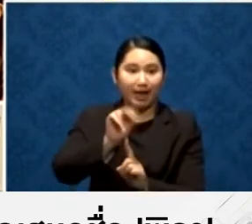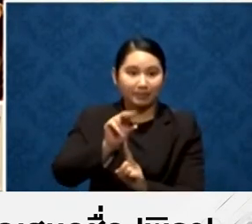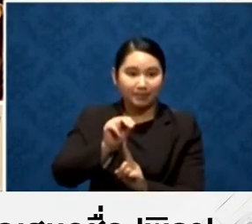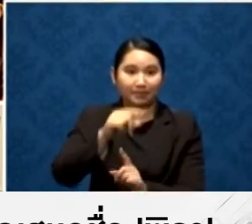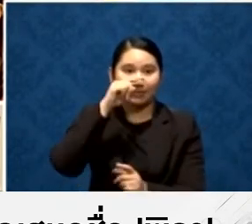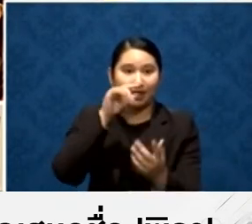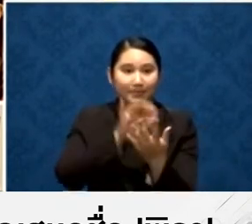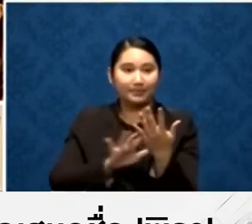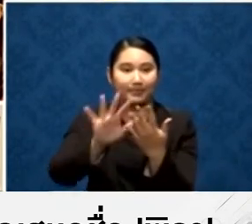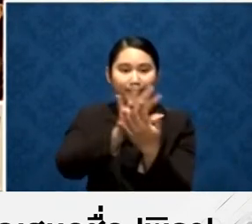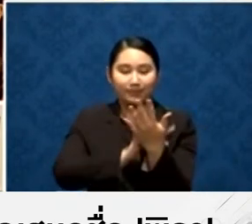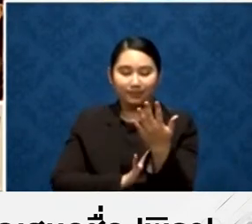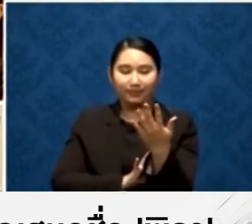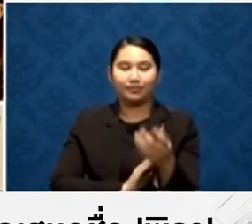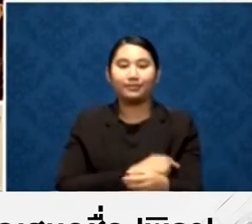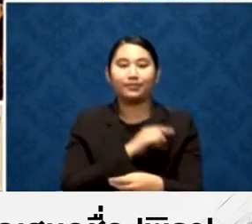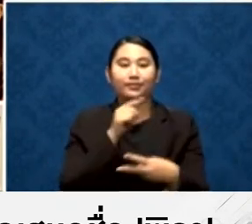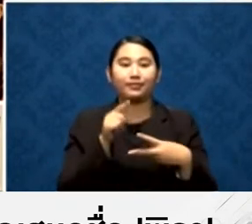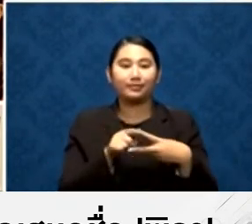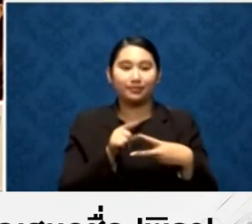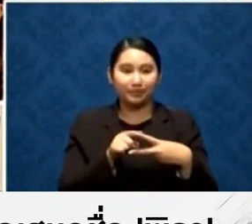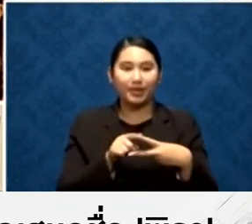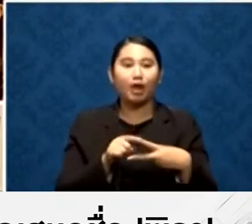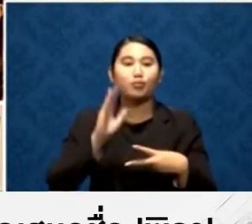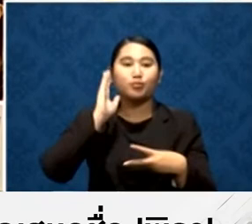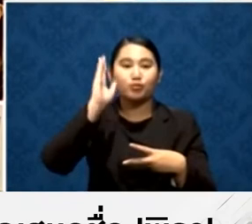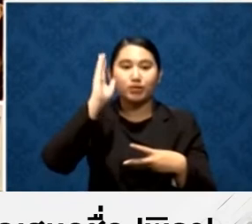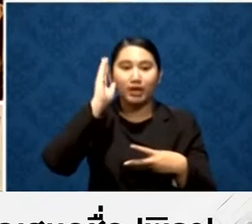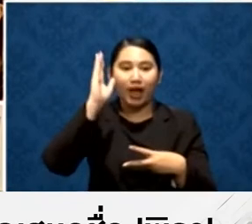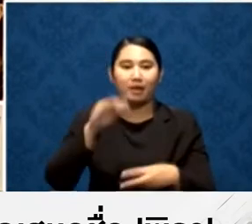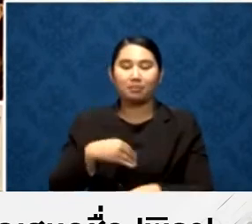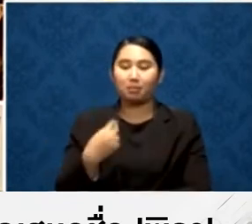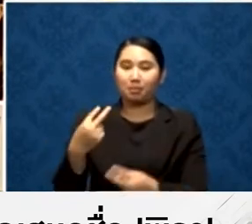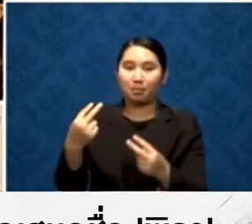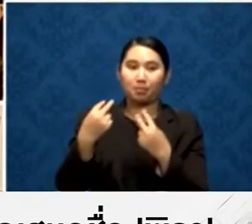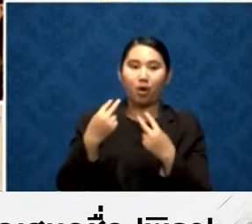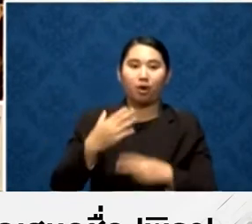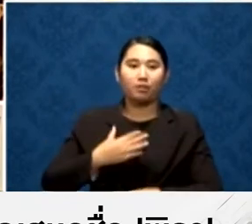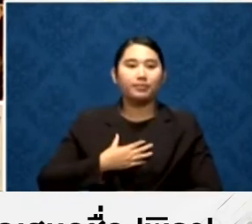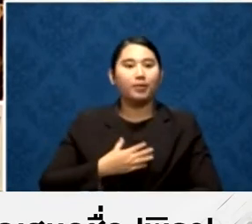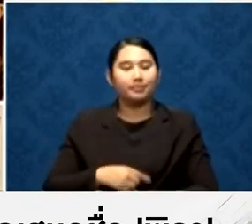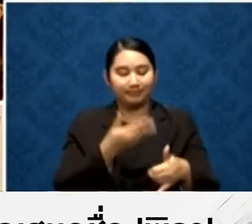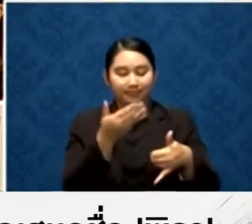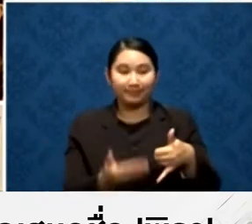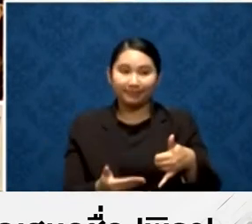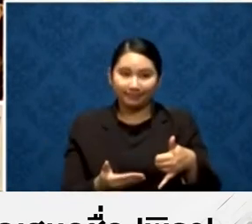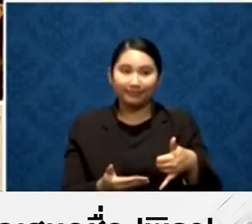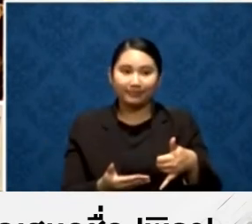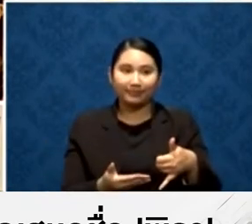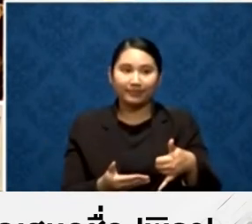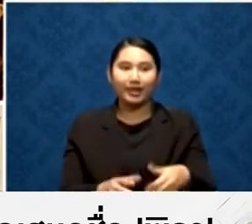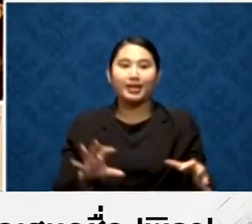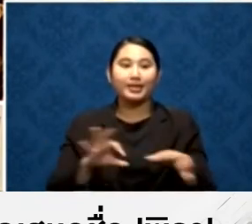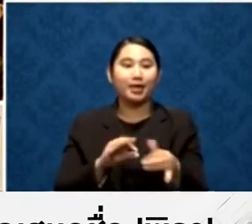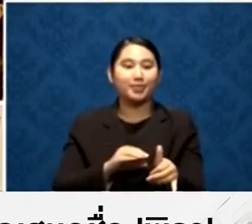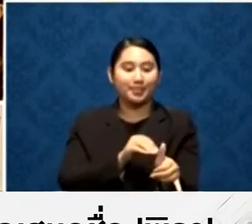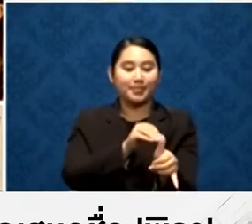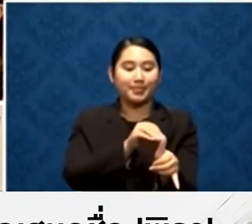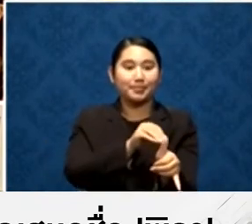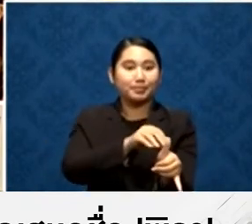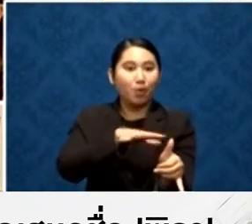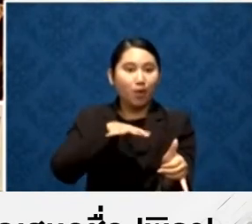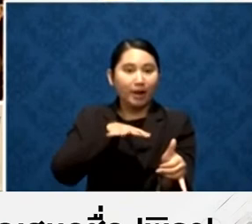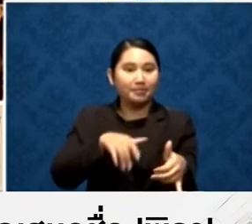ญหาทุกอย่างในประเทศแล้วก็พูดถึงกรณีคุณชาดาเนี่ยนะมันมีอีกเคสนึงด้วยนะก็ส